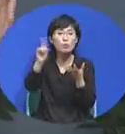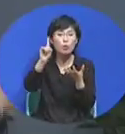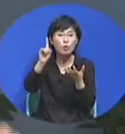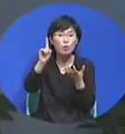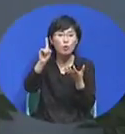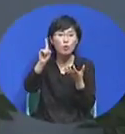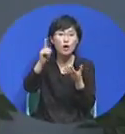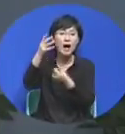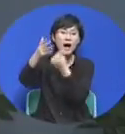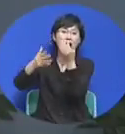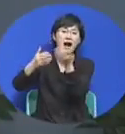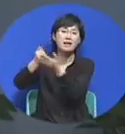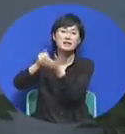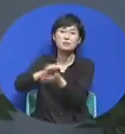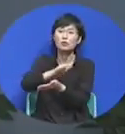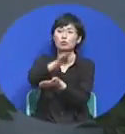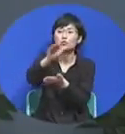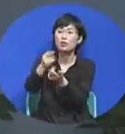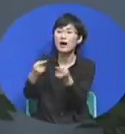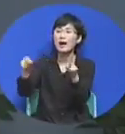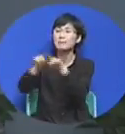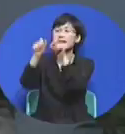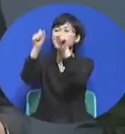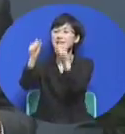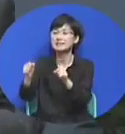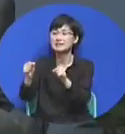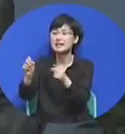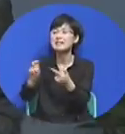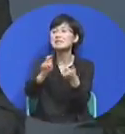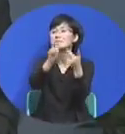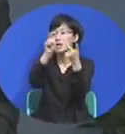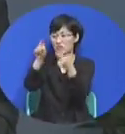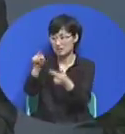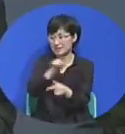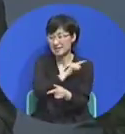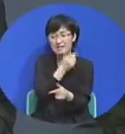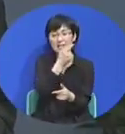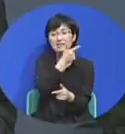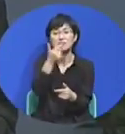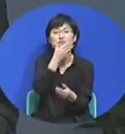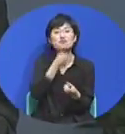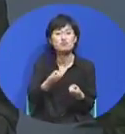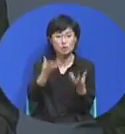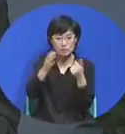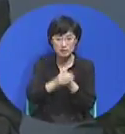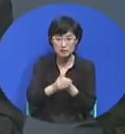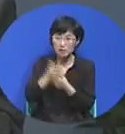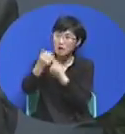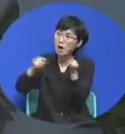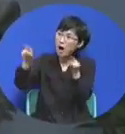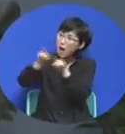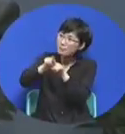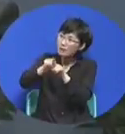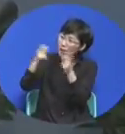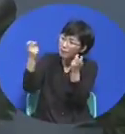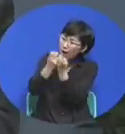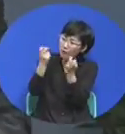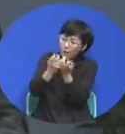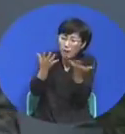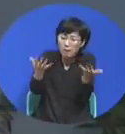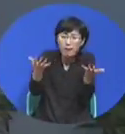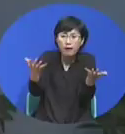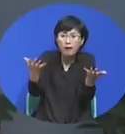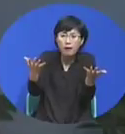What is our greatest blessing? It is Emmanuel. 근데 임마누엘 할 수 있는 길이 없어요. But there's no way for us to have Emmanuel. 그래서 그 길을 여시는